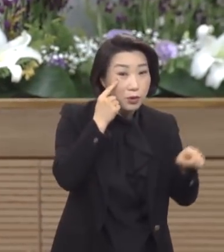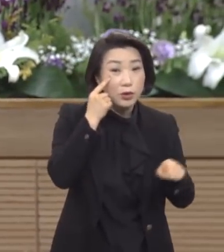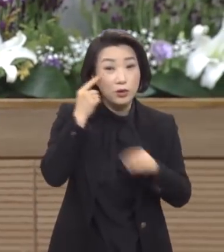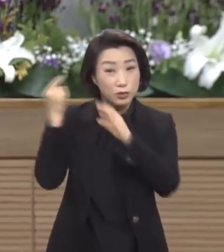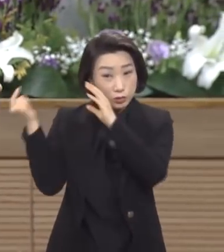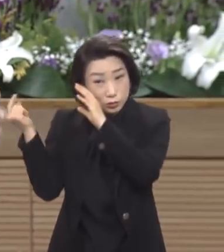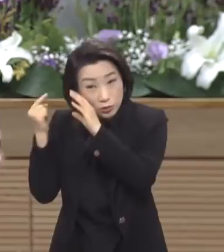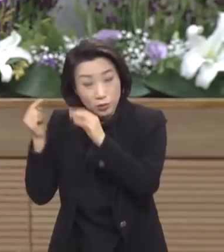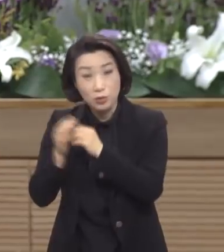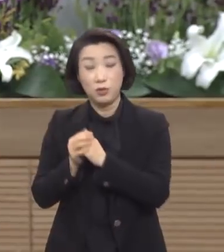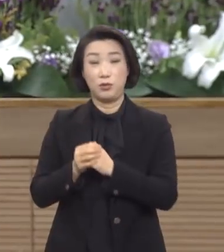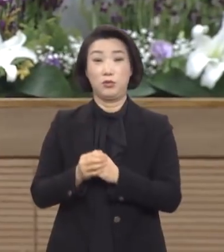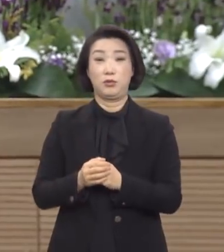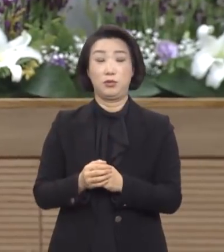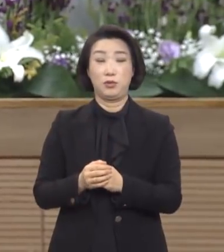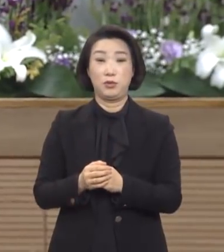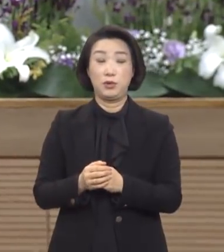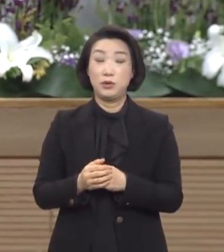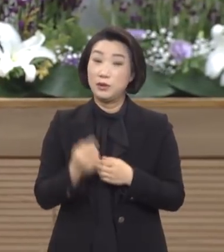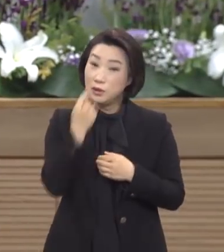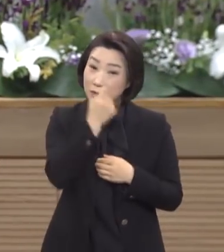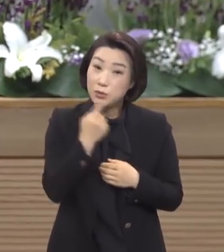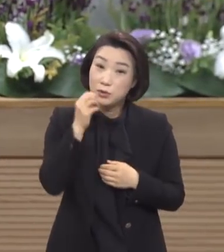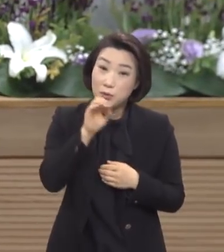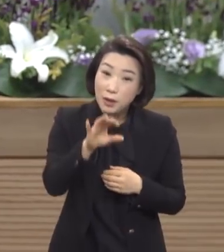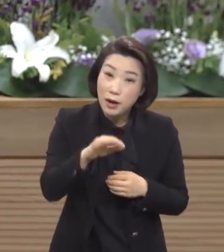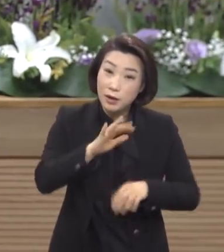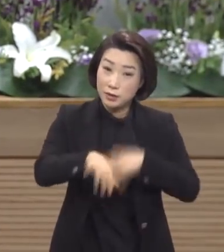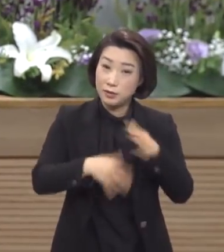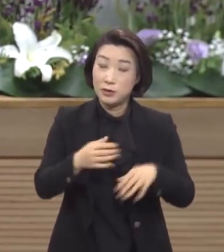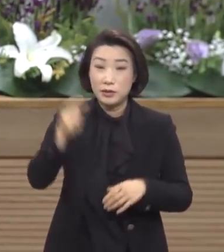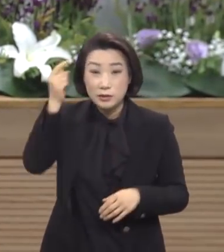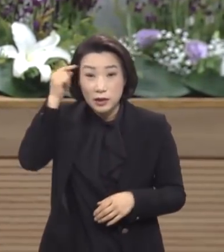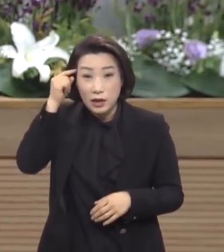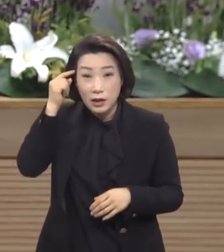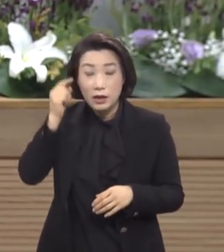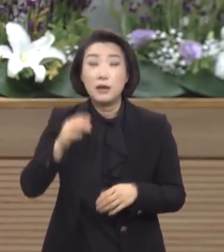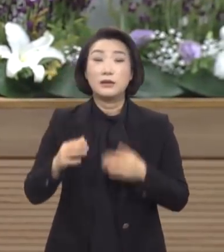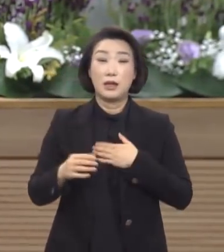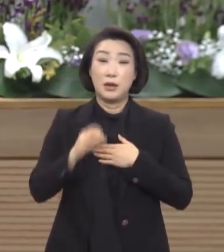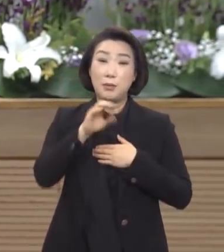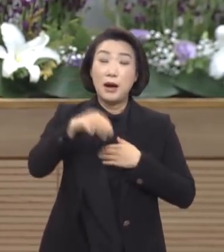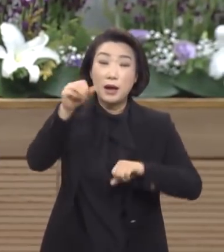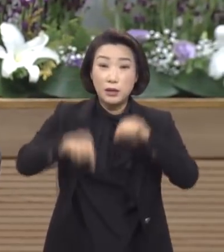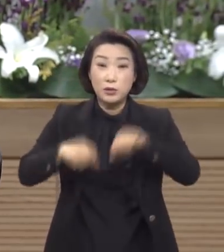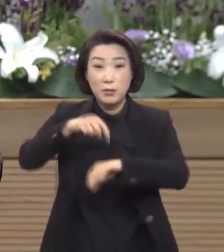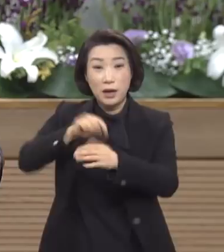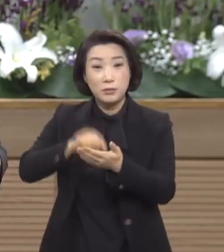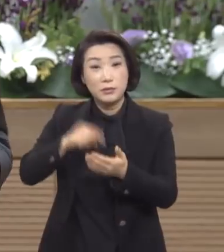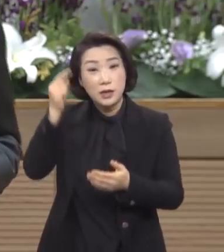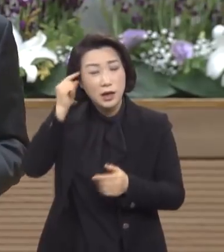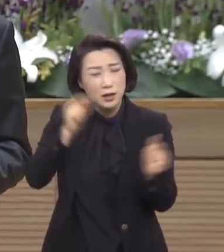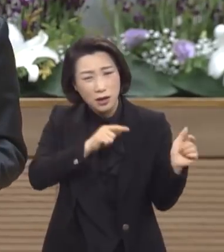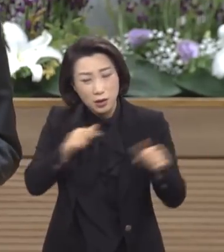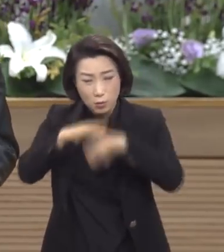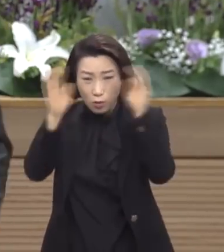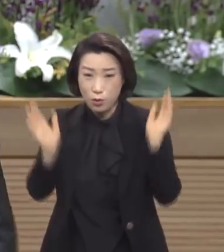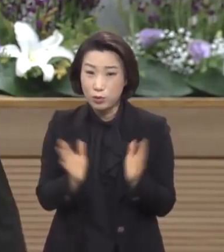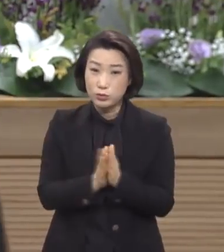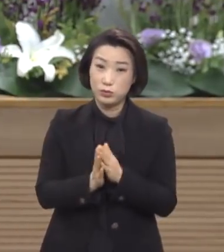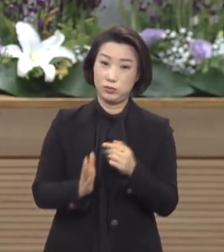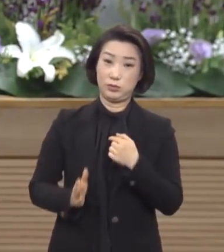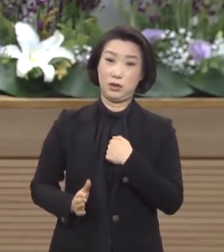귀로 듣고 입으로 말하고 생각하는 언행심사에서 내가